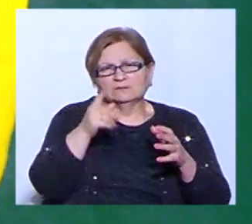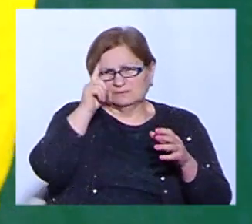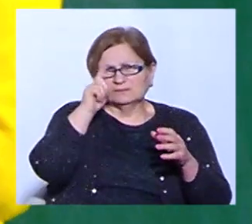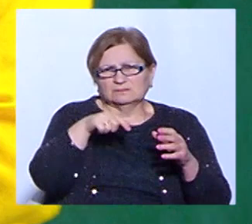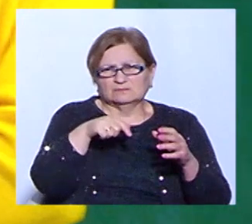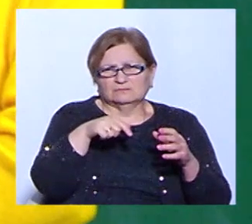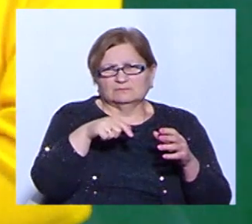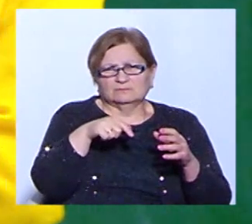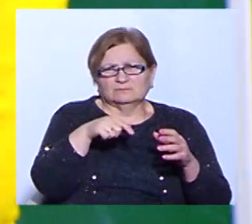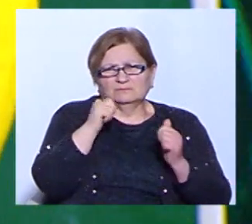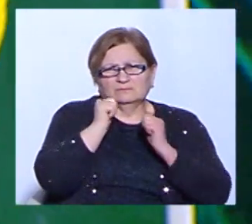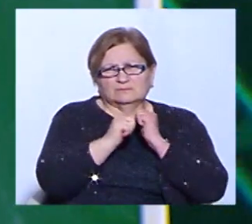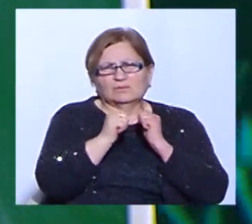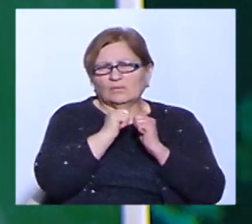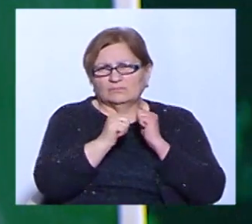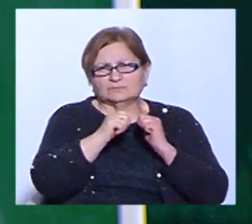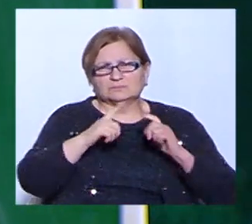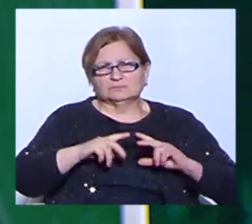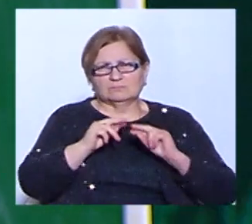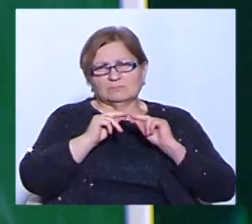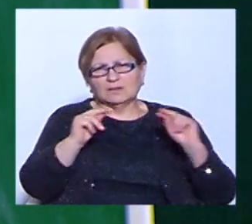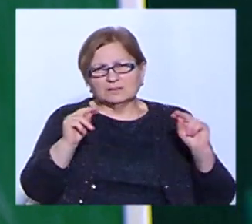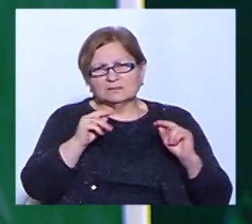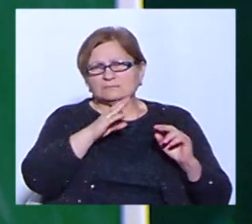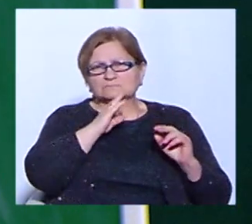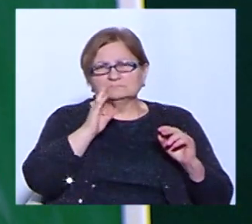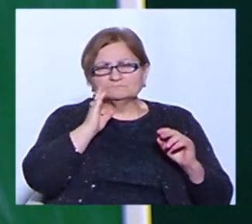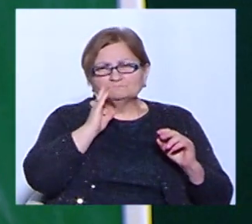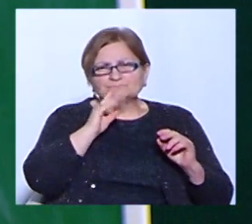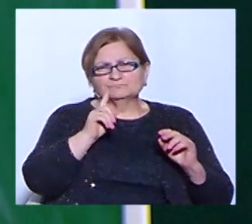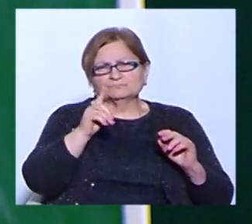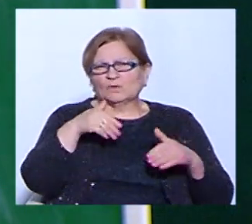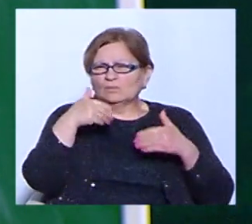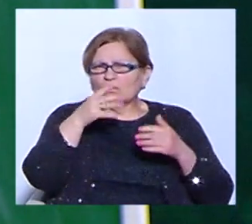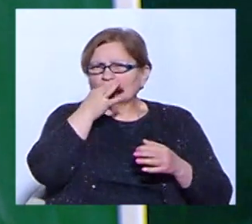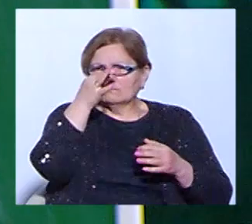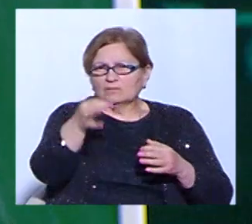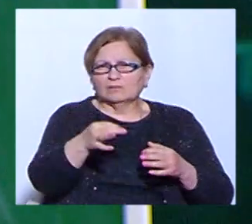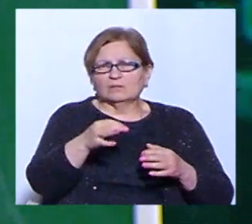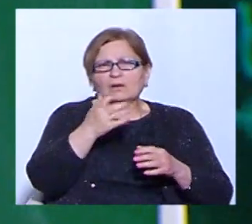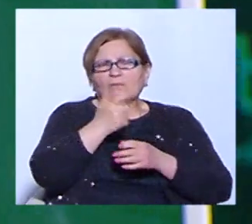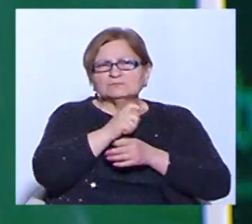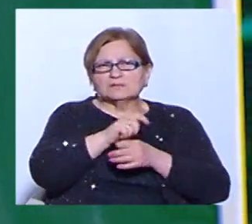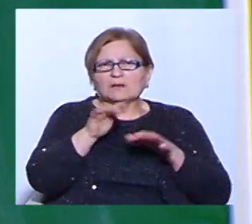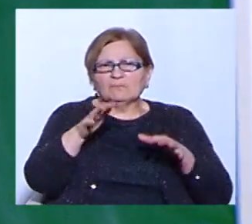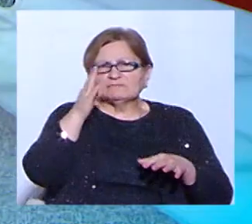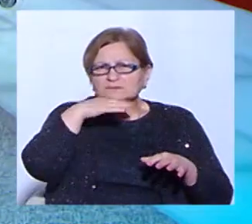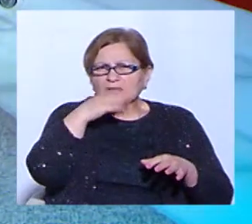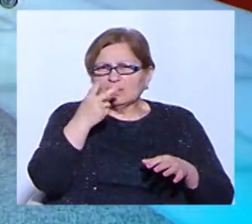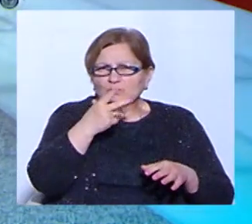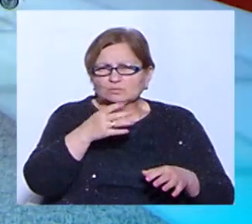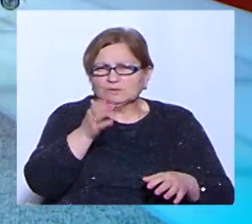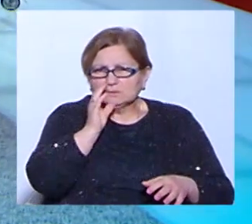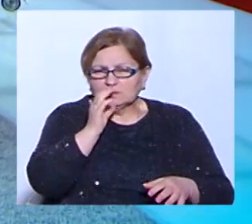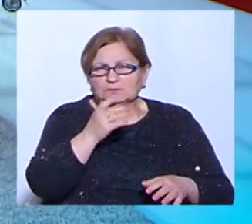ან ყოველთვის მასწავლებლების სკოლაში ან მშობლები მოწოდებას გიკეთებენ, რომ ძალიან ბევრი წყალი დალიეთ და წყალი არის